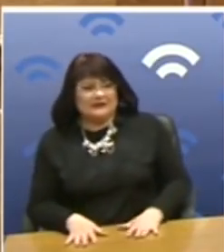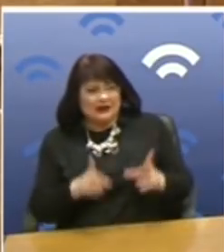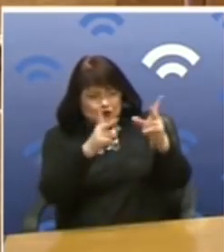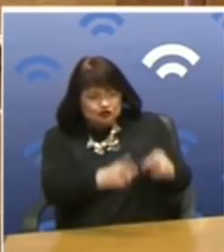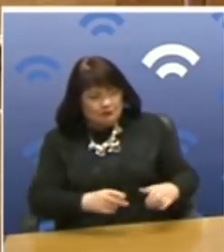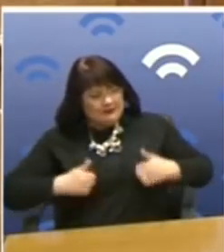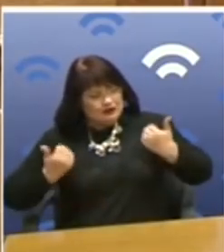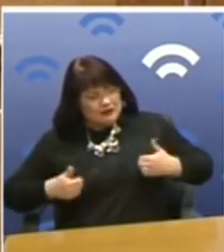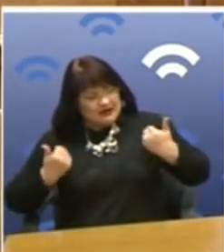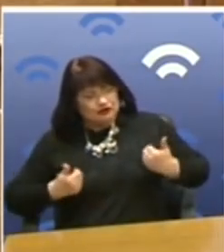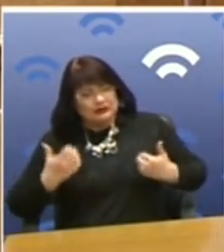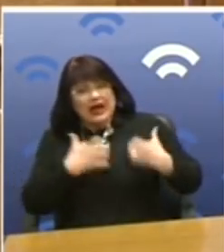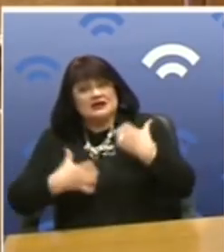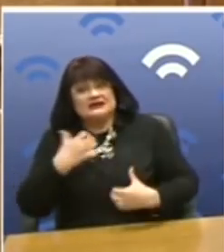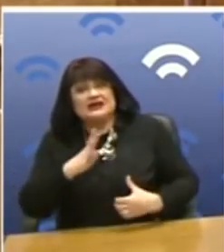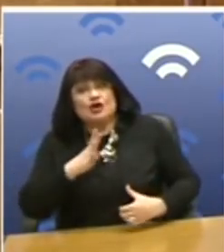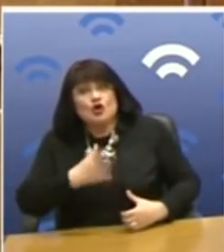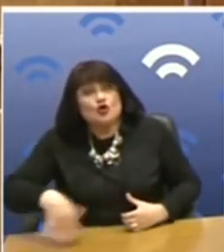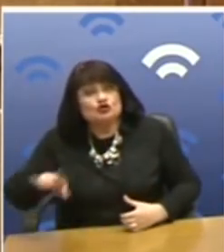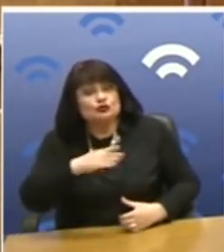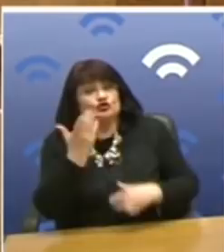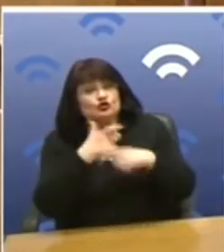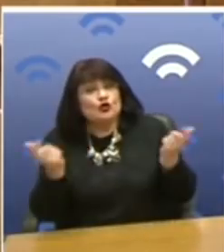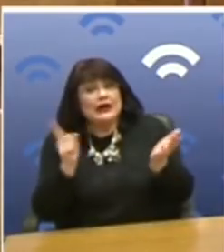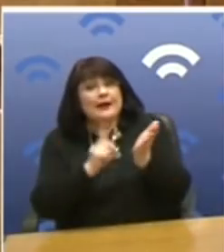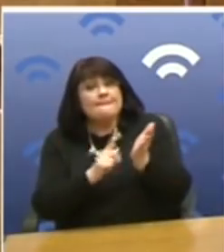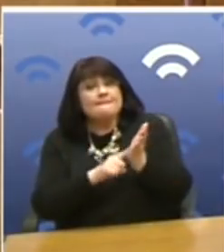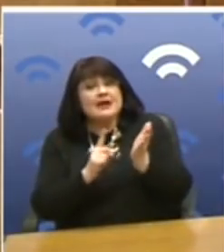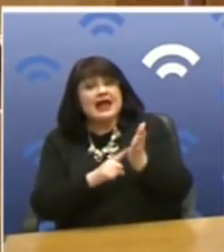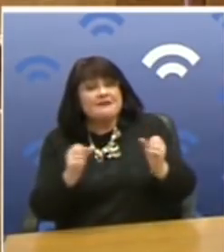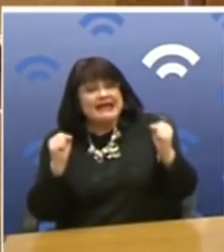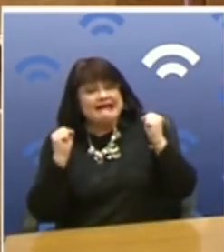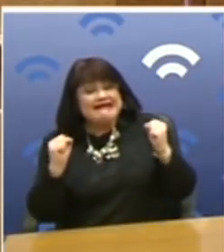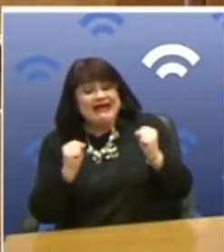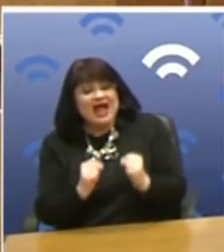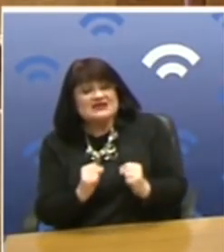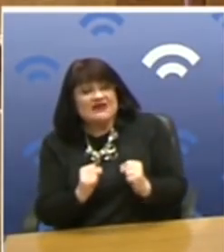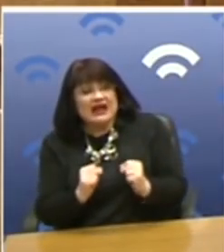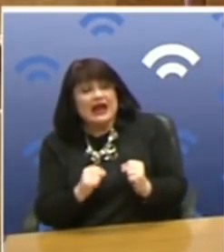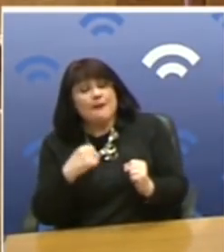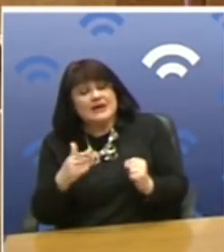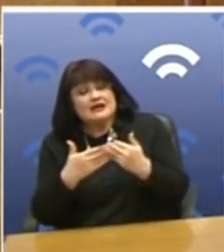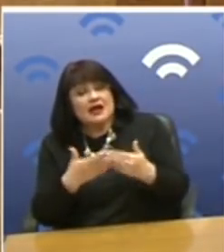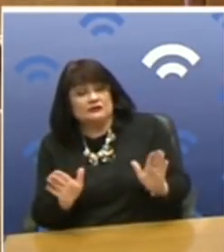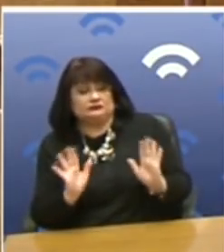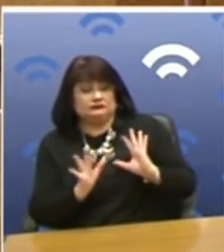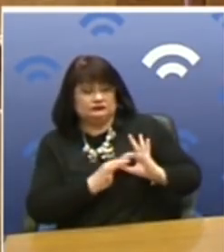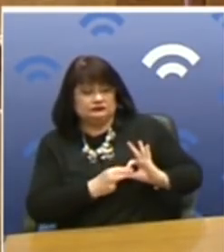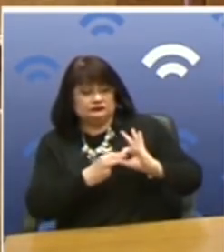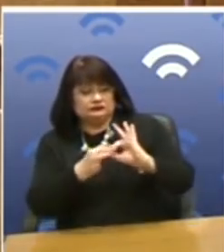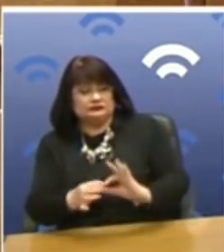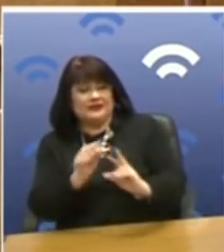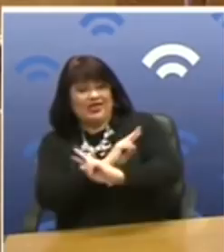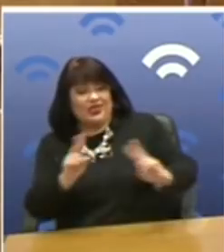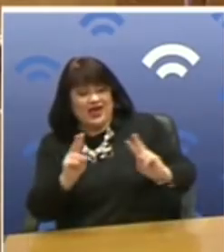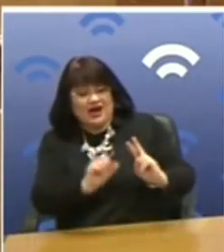κόσμου. Τα σχολεία πρέπει να πληρούν όλες τις συνθήκες υγείας και ασφάλειας, με συνεχή δυνατότητα στην καθαριότητα